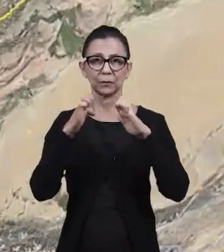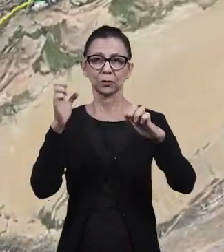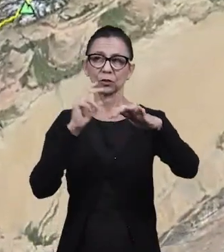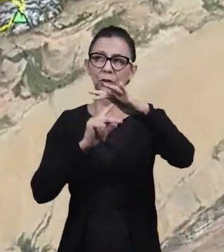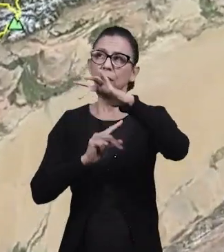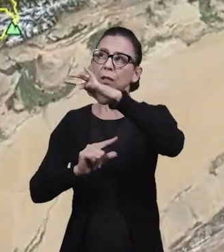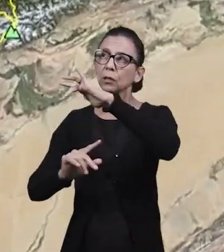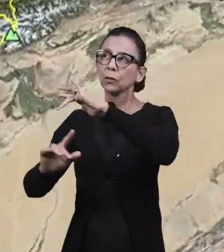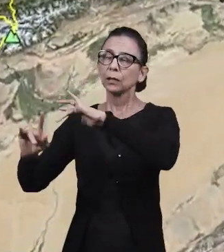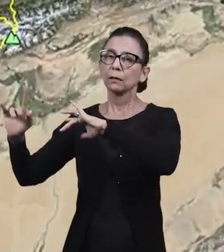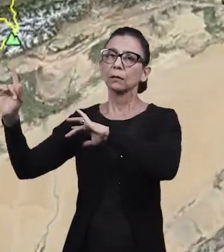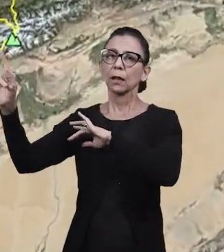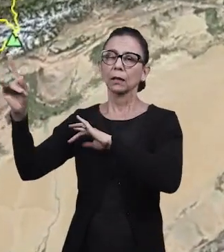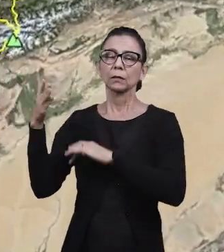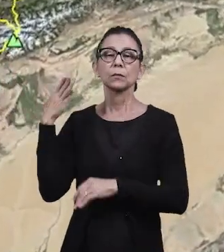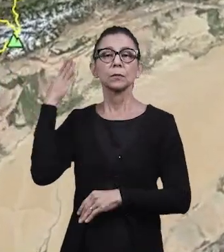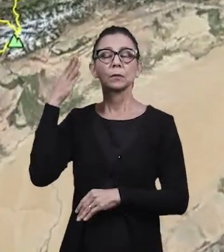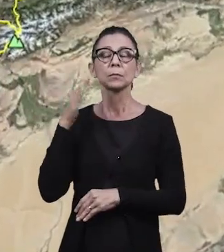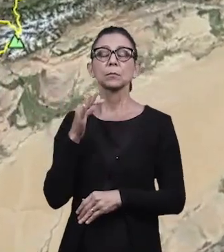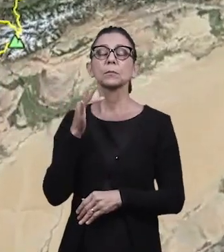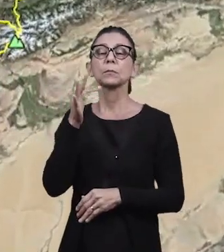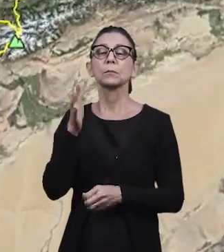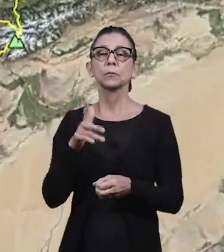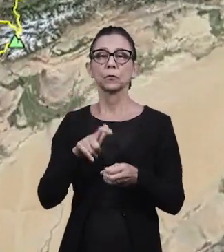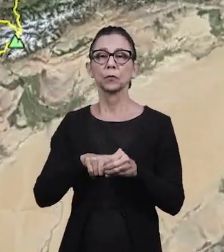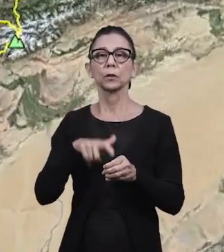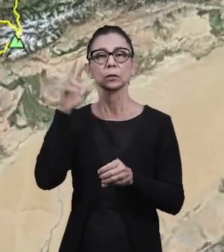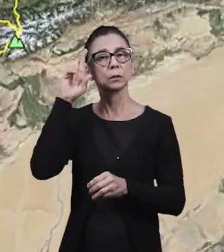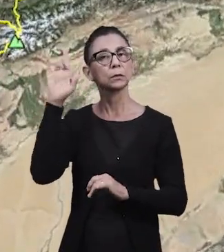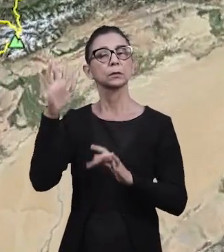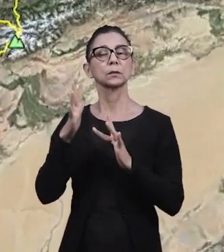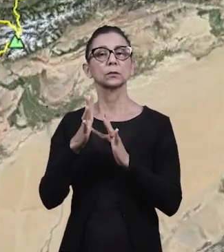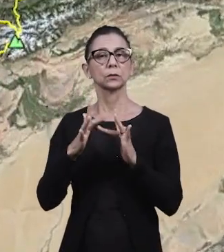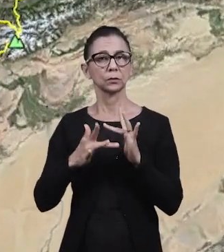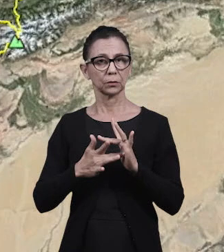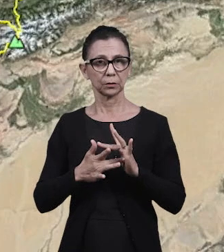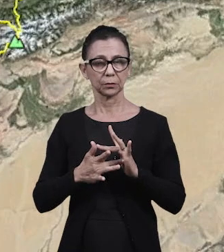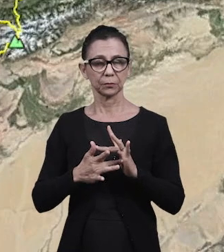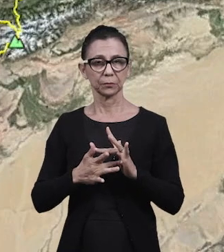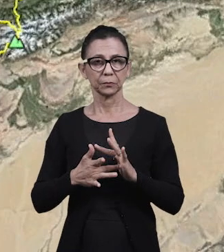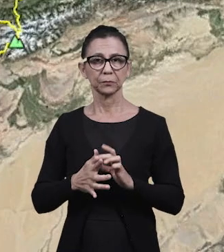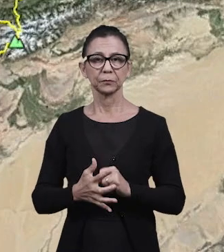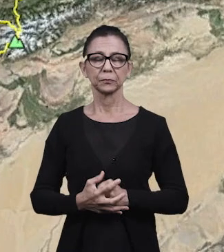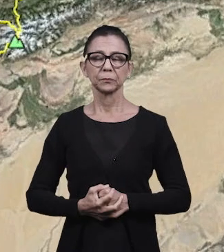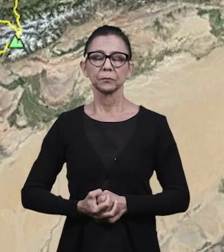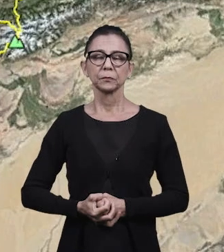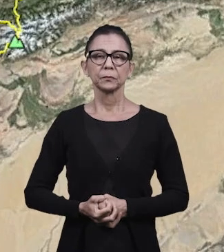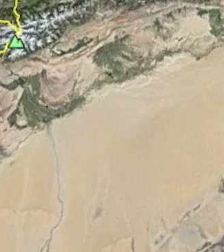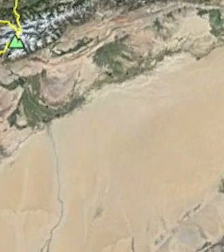par l'Évangile éternel et par le message du retour imminent du Seigneur Jésus.